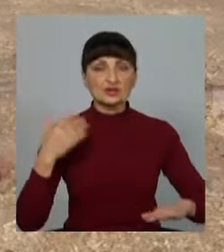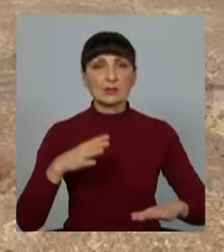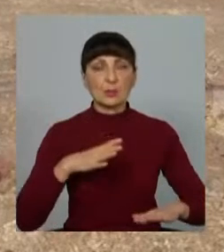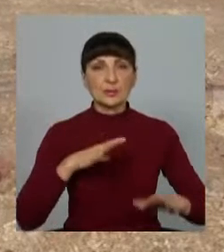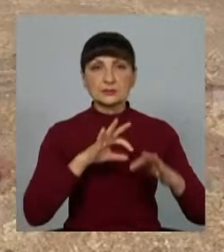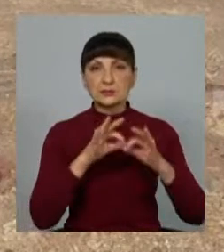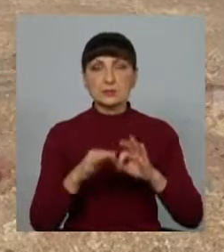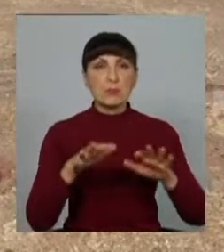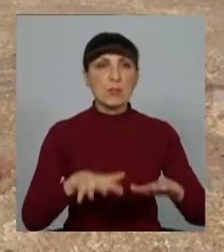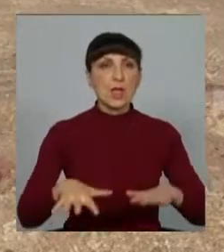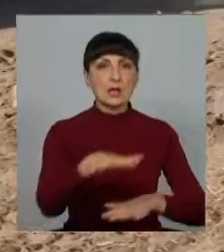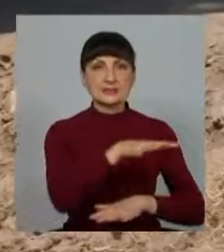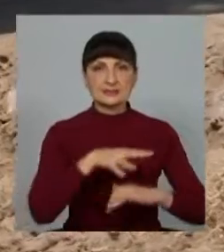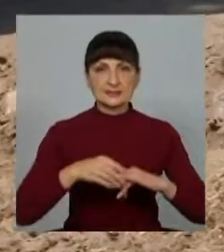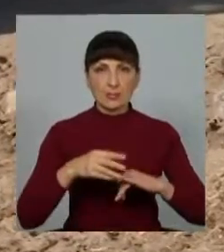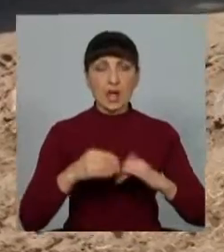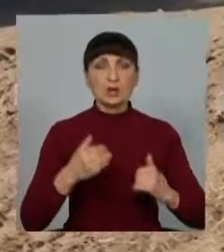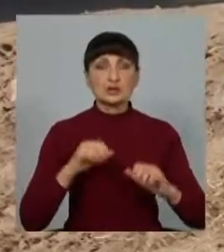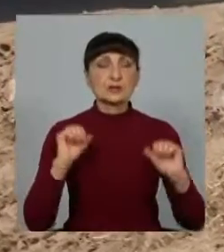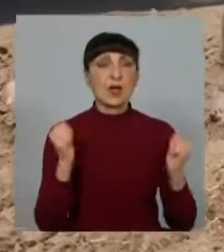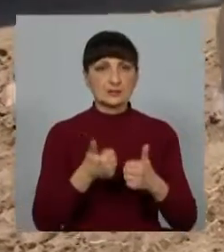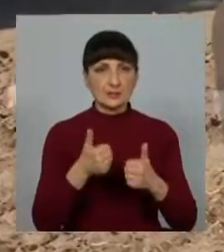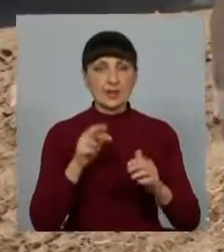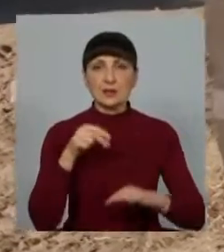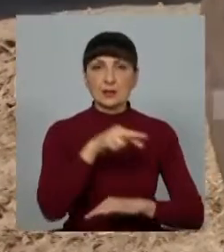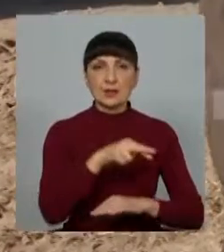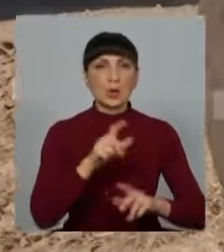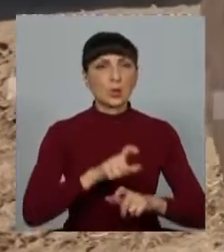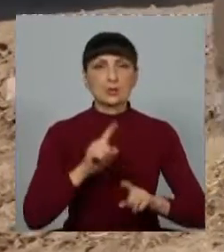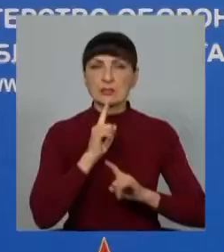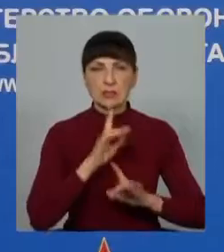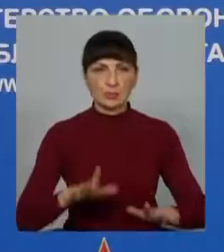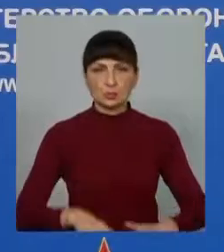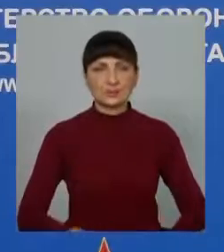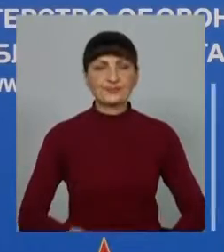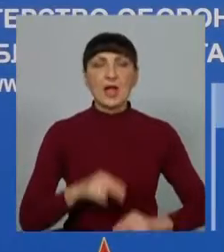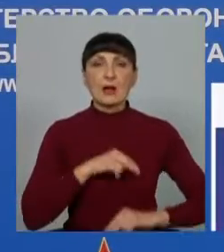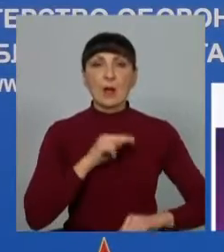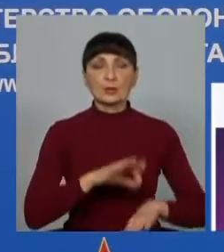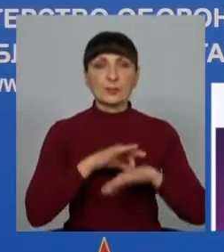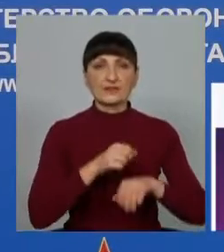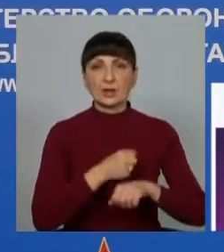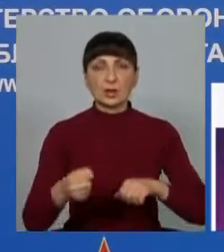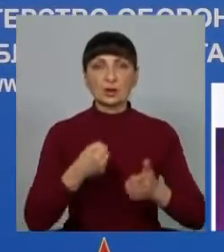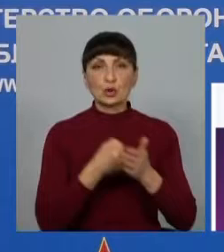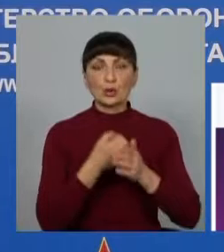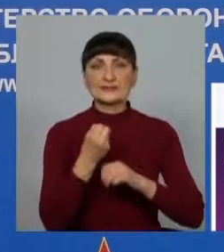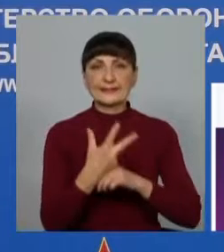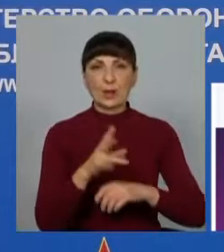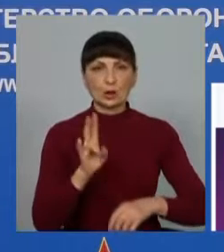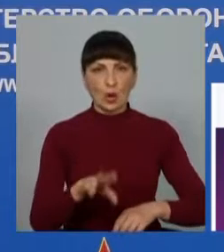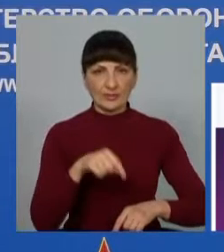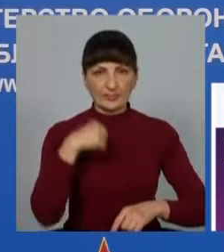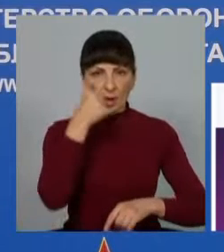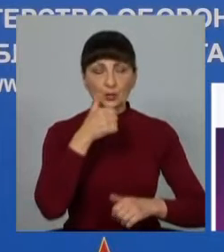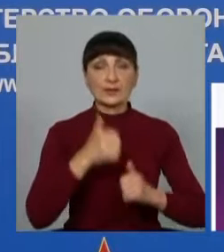был тщательно изучен выбранный участок местности. Сейчас он отцеплен и подобраться туда близко невозможно. Работы будут проводиться до 13 ноября текущего